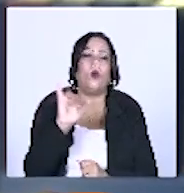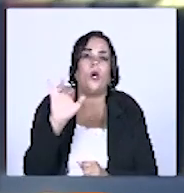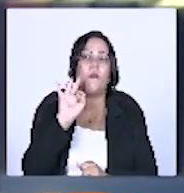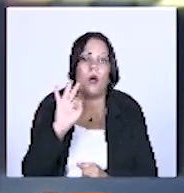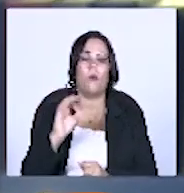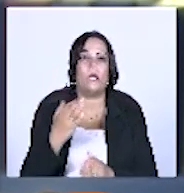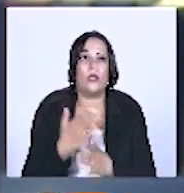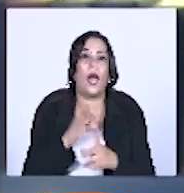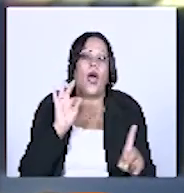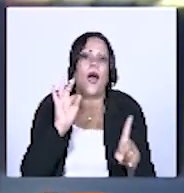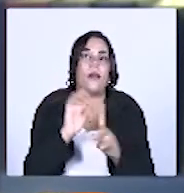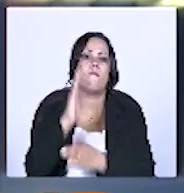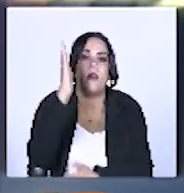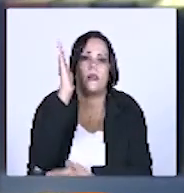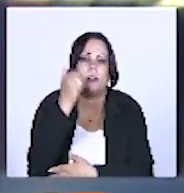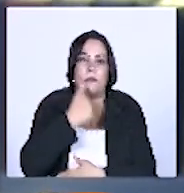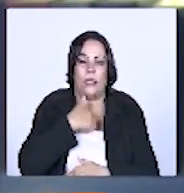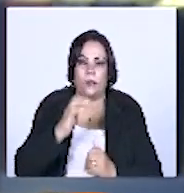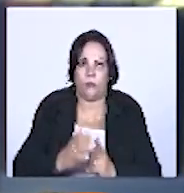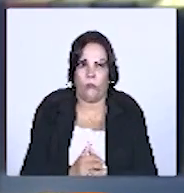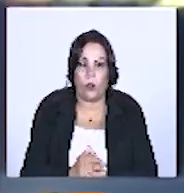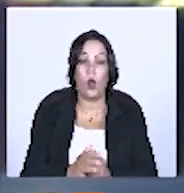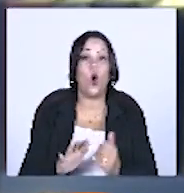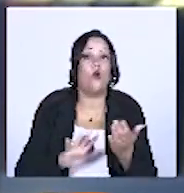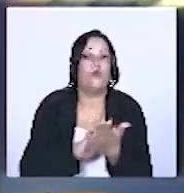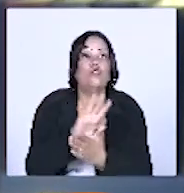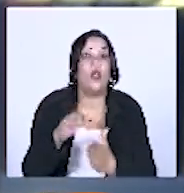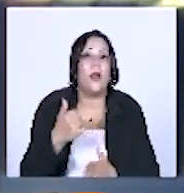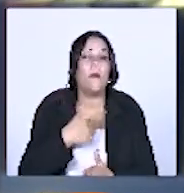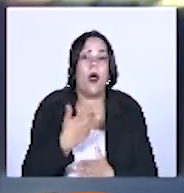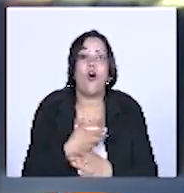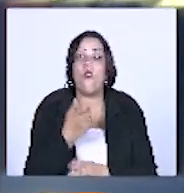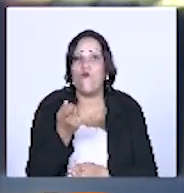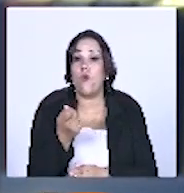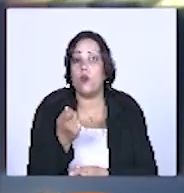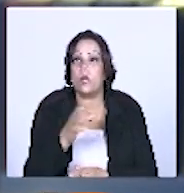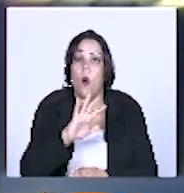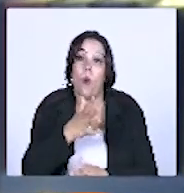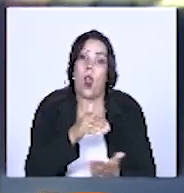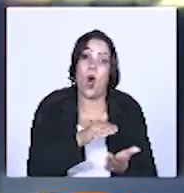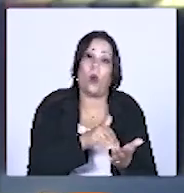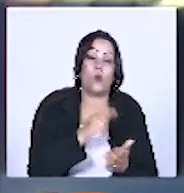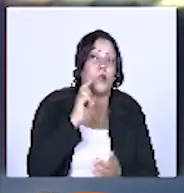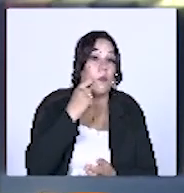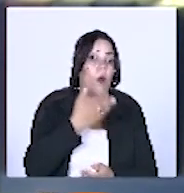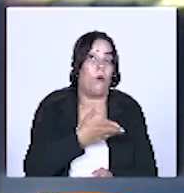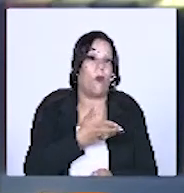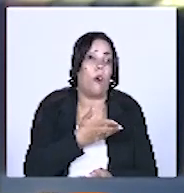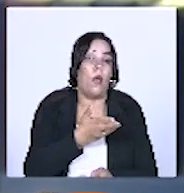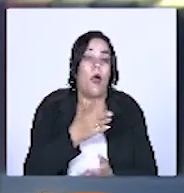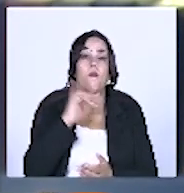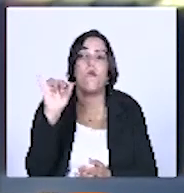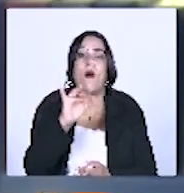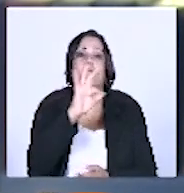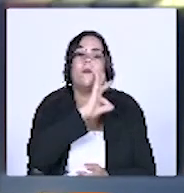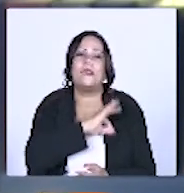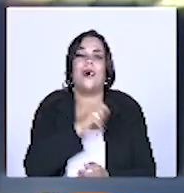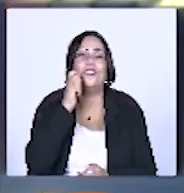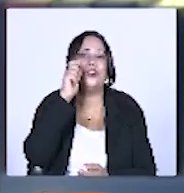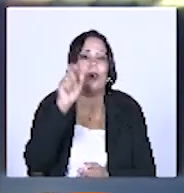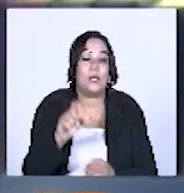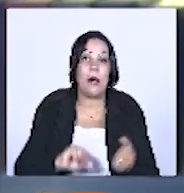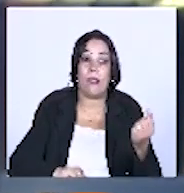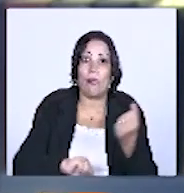وده الهدف الاساسي القضيه مش قضيه نقد ولا عيني القضيه هي مصلحه المواطن اذا كان